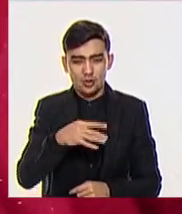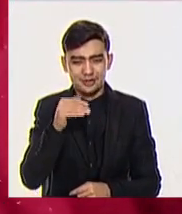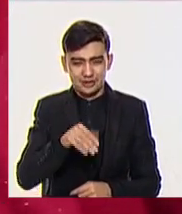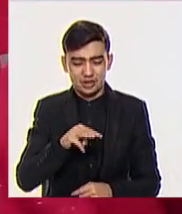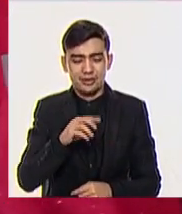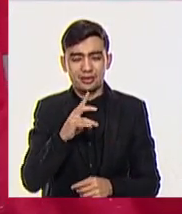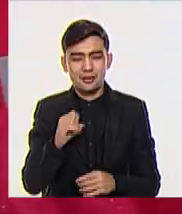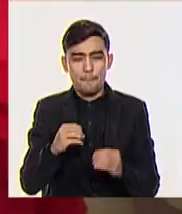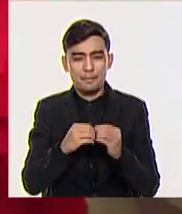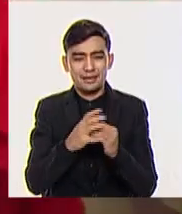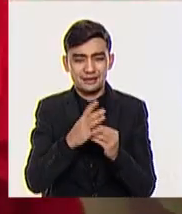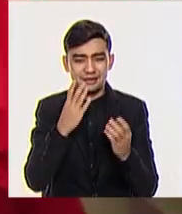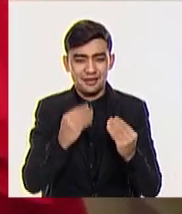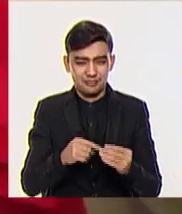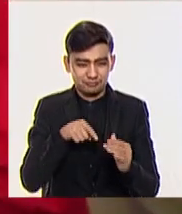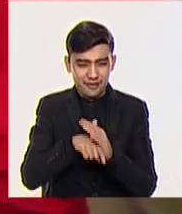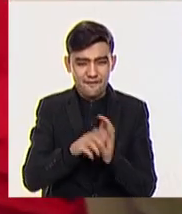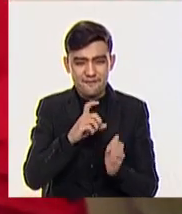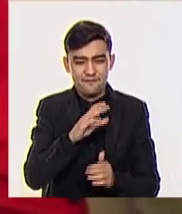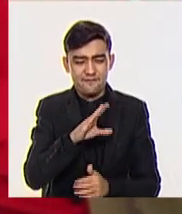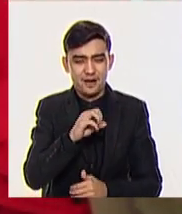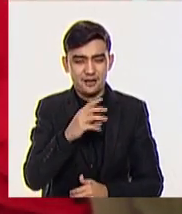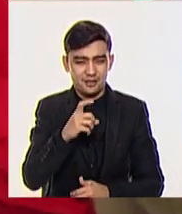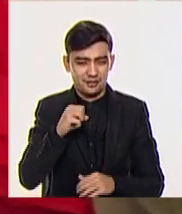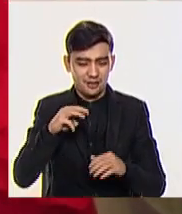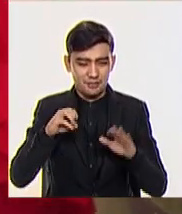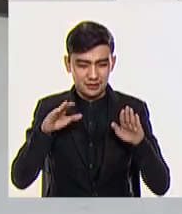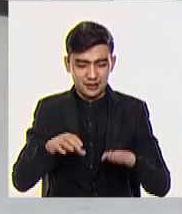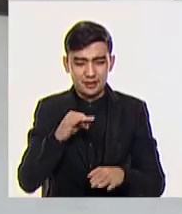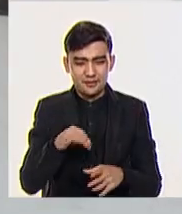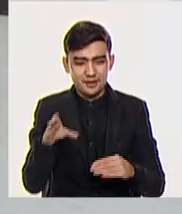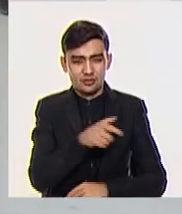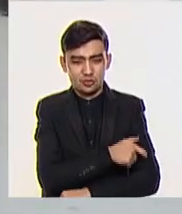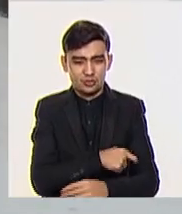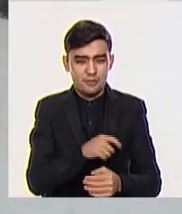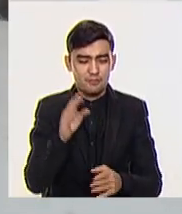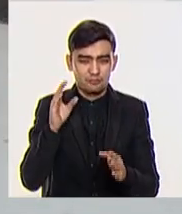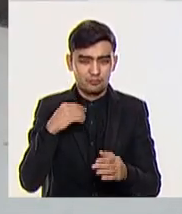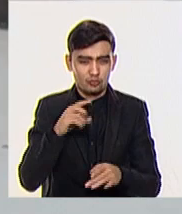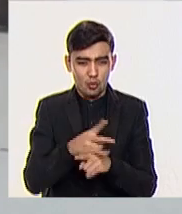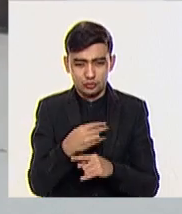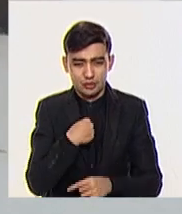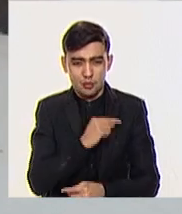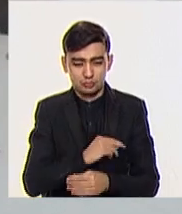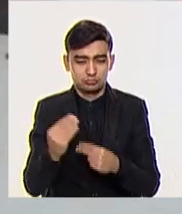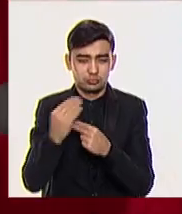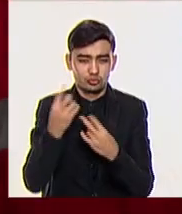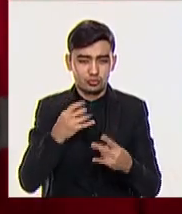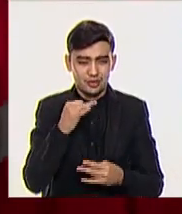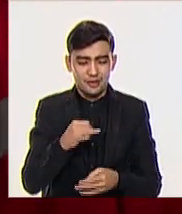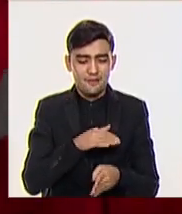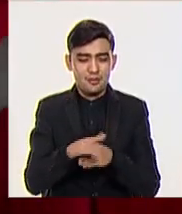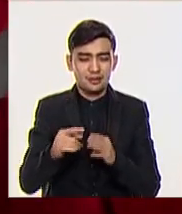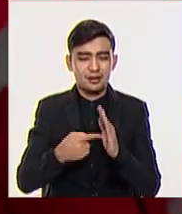15 дней вахты. В эту сумму входит оклад, ночные дежурства и экологическая надбавка. Они настаивают на